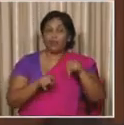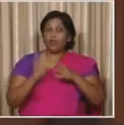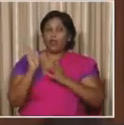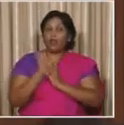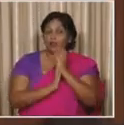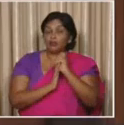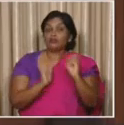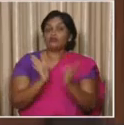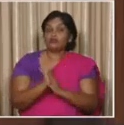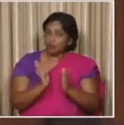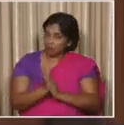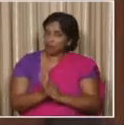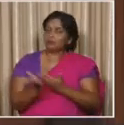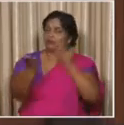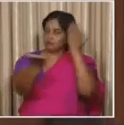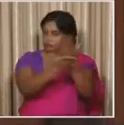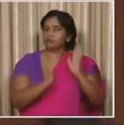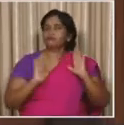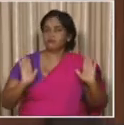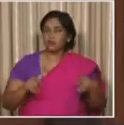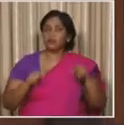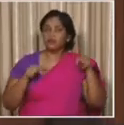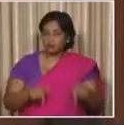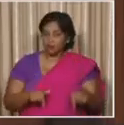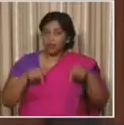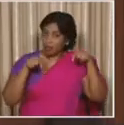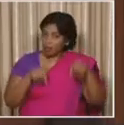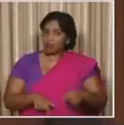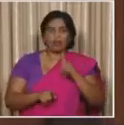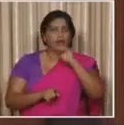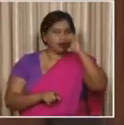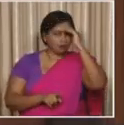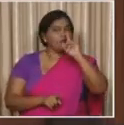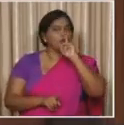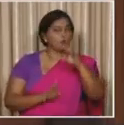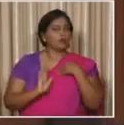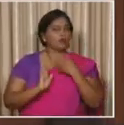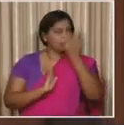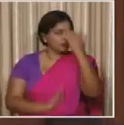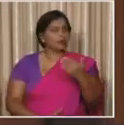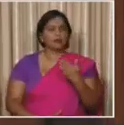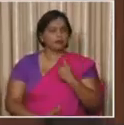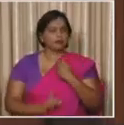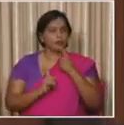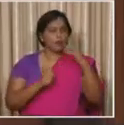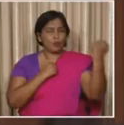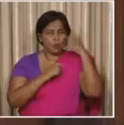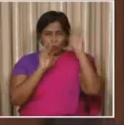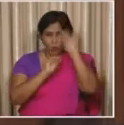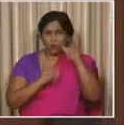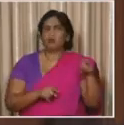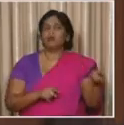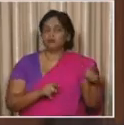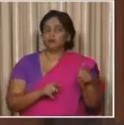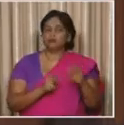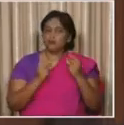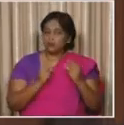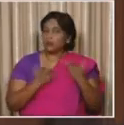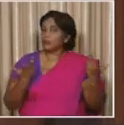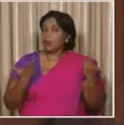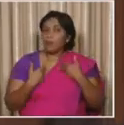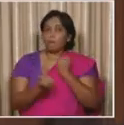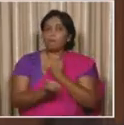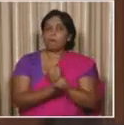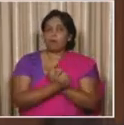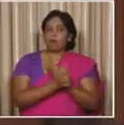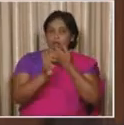වරප්‍රසාද කමිටුවට වහාම යොමු කරන්න ඕනේ. මේක අදම කතානායකතුමාට කියන්නේ මට කරුණා කරලා මේ පහර දීම පිළිබඳව වහාම නැත්තම් මං පොලිසිය